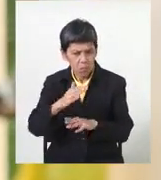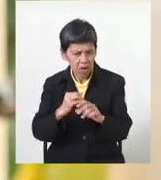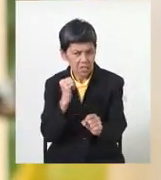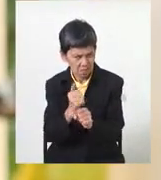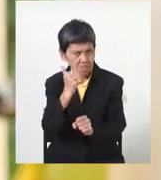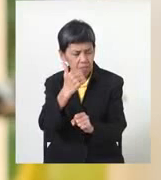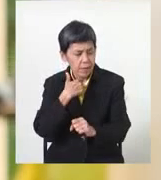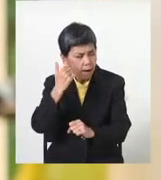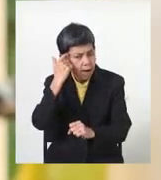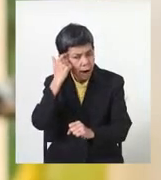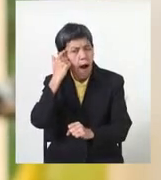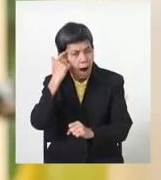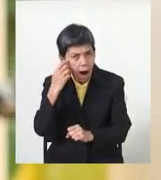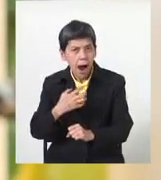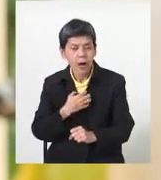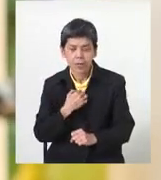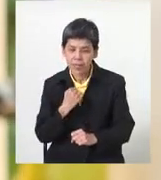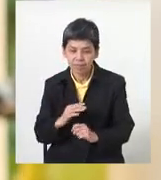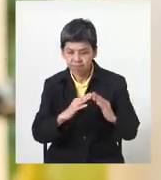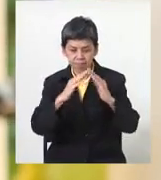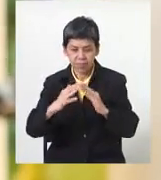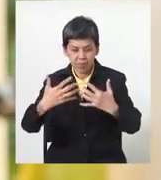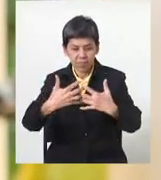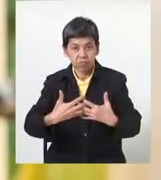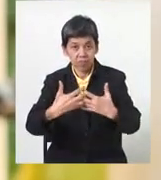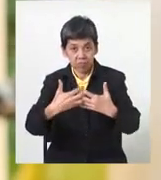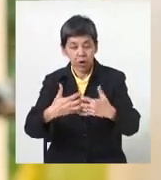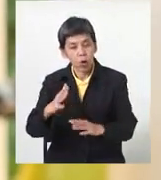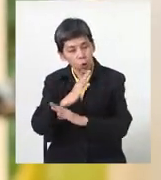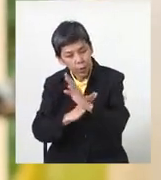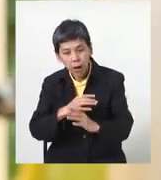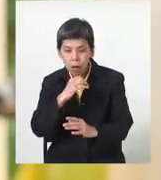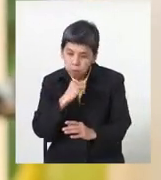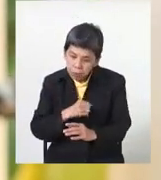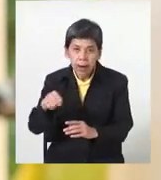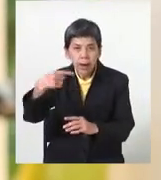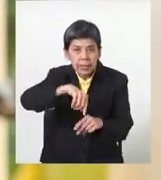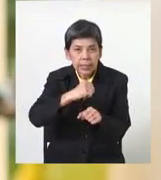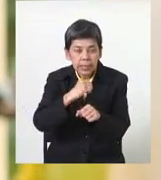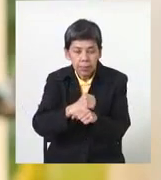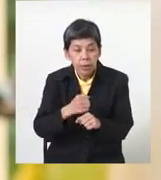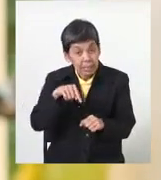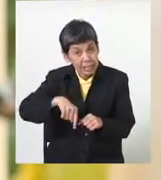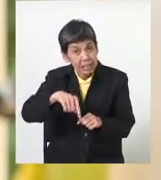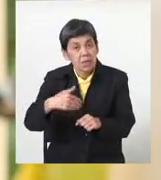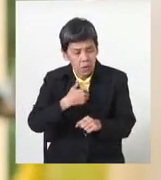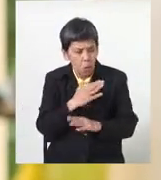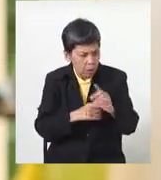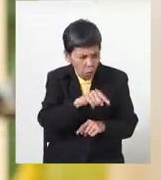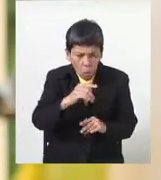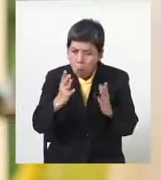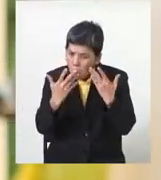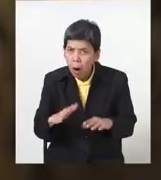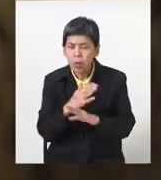มาตลอดเวลาอือก็เลยคิดอยากจะสร้างเอ่อโรงงานที่มีคนพิการแล้วก็คนชราในพื้นที่เพราะมองเห็นในดำเนินสะดวกเนี่ย